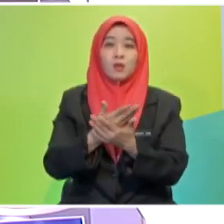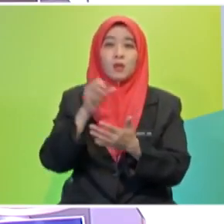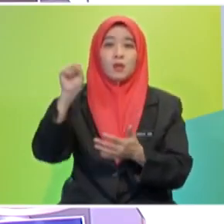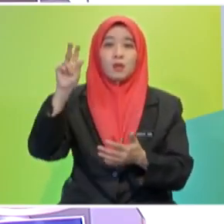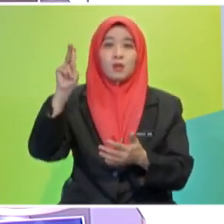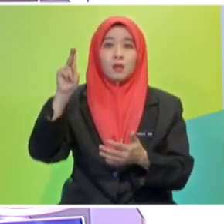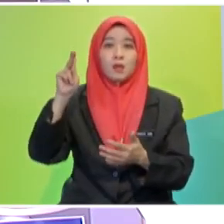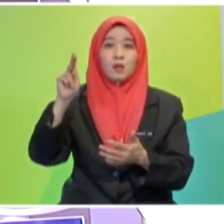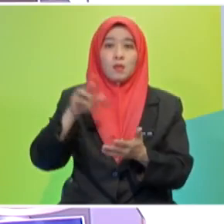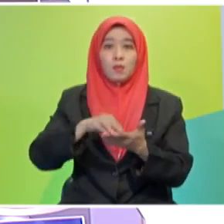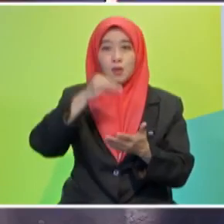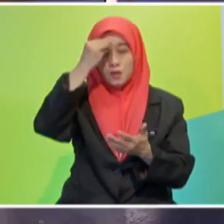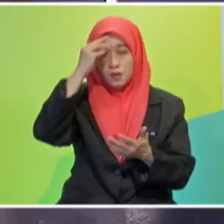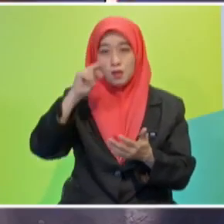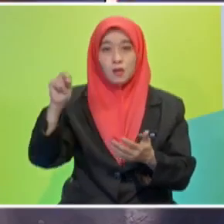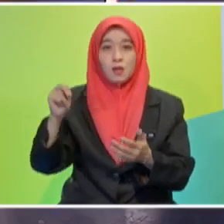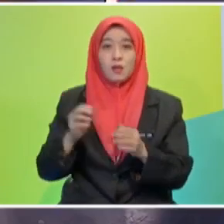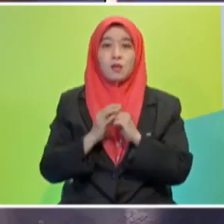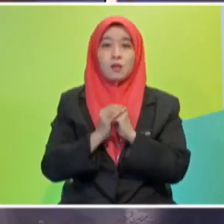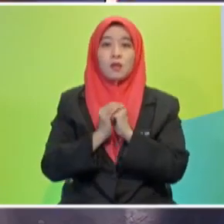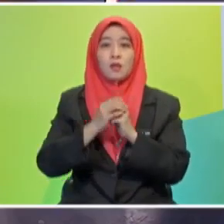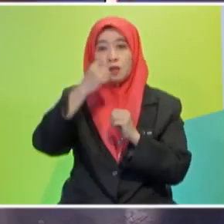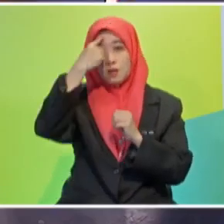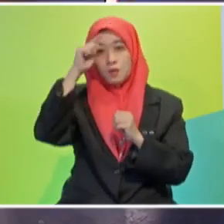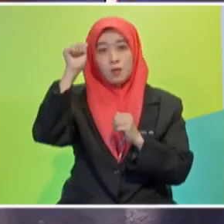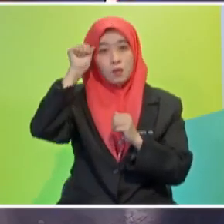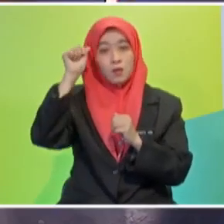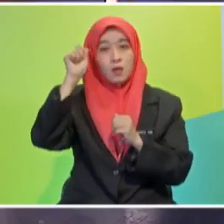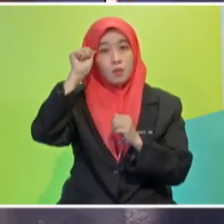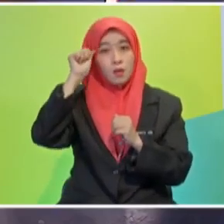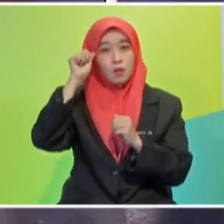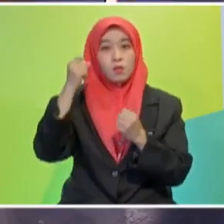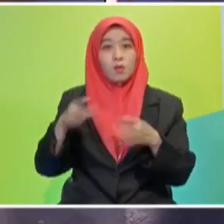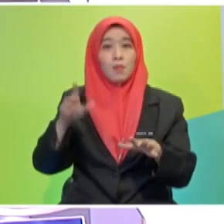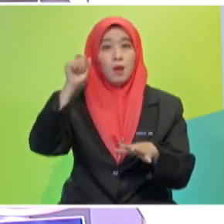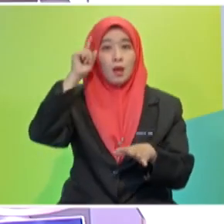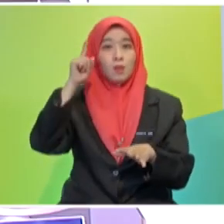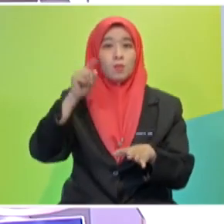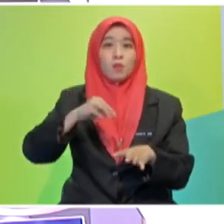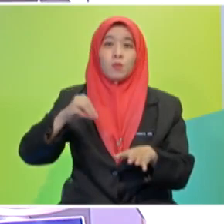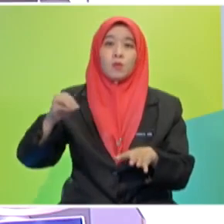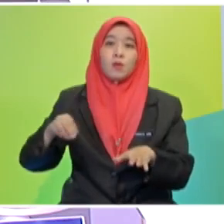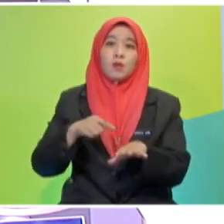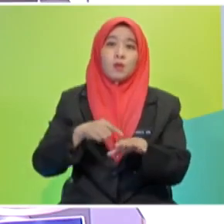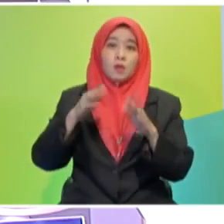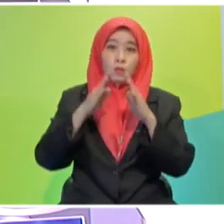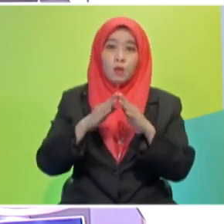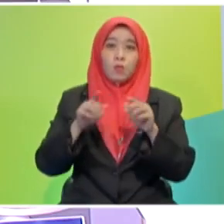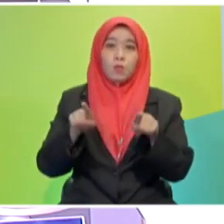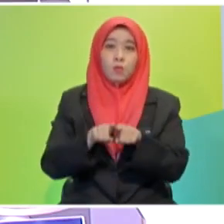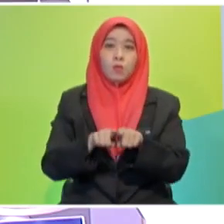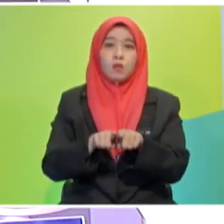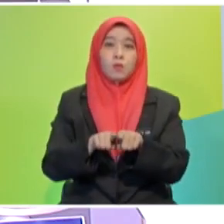522. Cikgu ucapkan tahniah kepada Aiman dan cikgu berharap murid-murid di rumah pun sama seperti Aiman. Contohilah